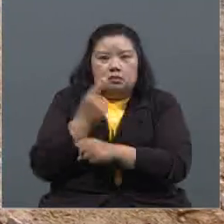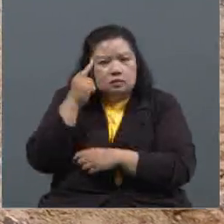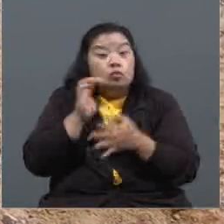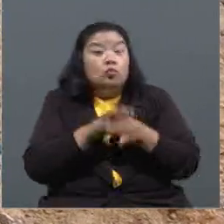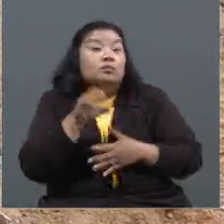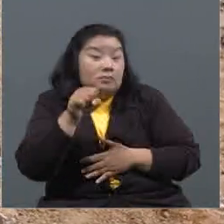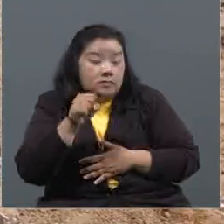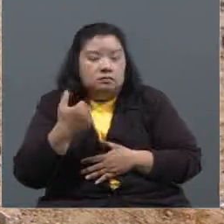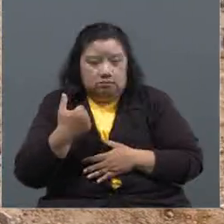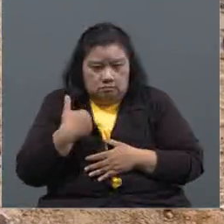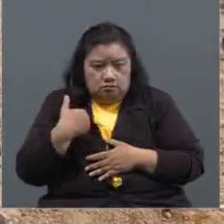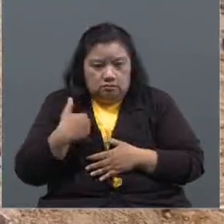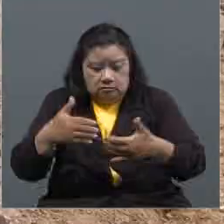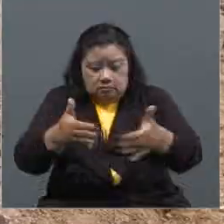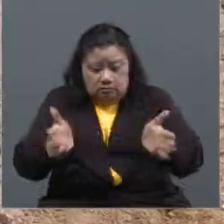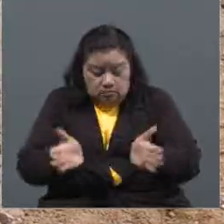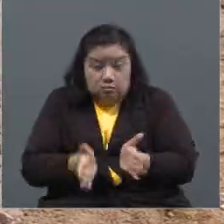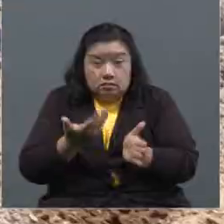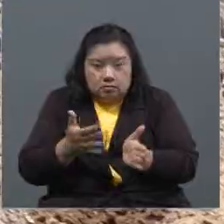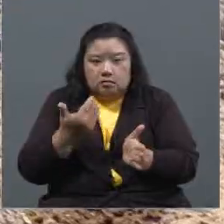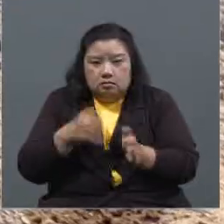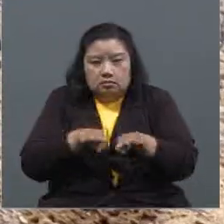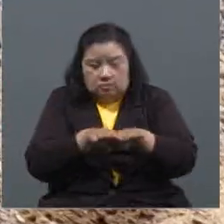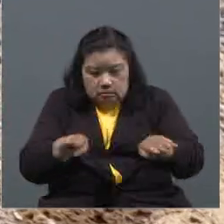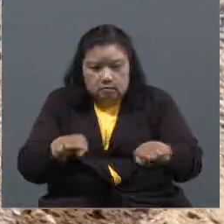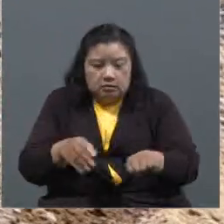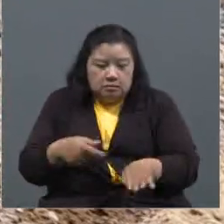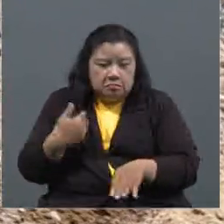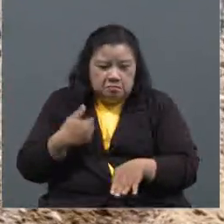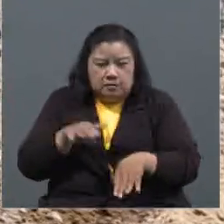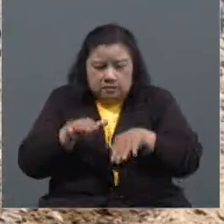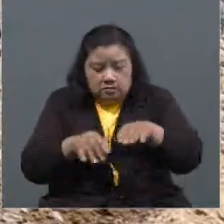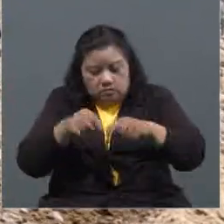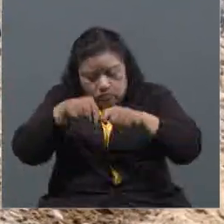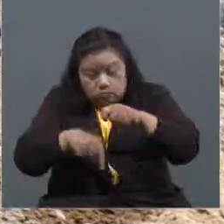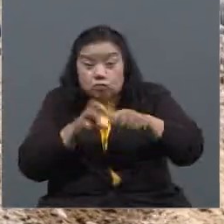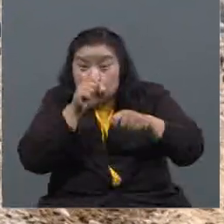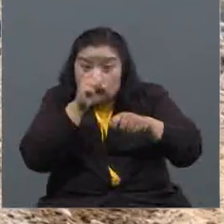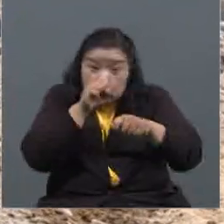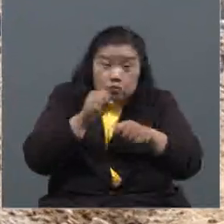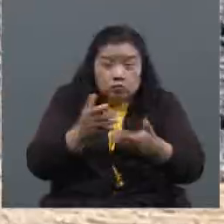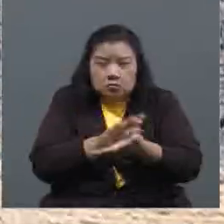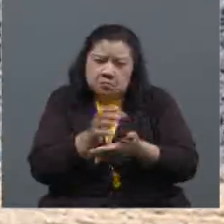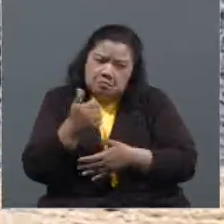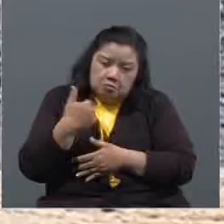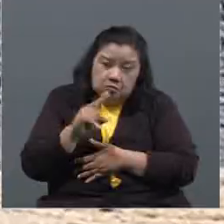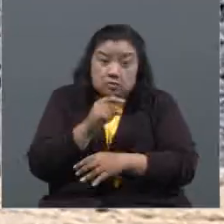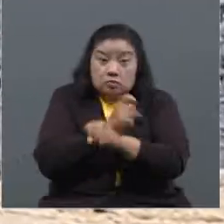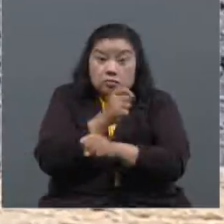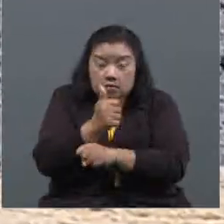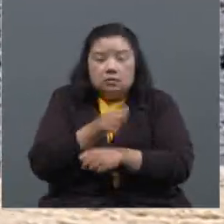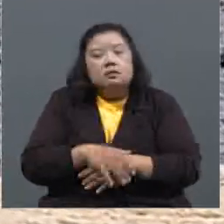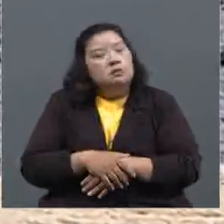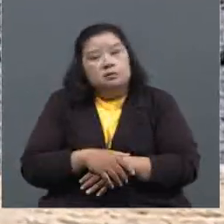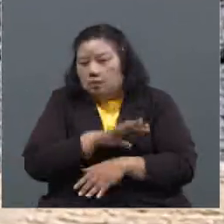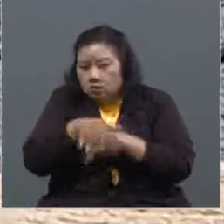รงดันต่ำป้องกันผิวบ่อเกิดรอยร้าวแล้วก็มีการทดสอบความหนาแน่นใต้ชั้นคอนกรีตก่อนที่จะฝังกลบคาดว่ากระบวนการเนี่ยจะแ